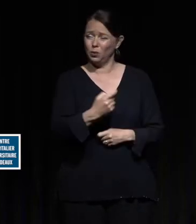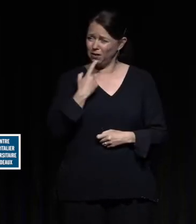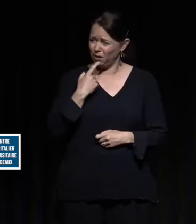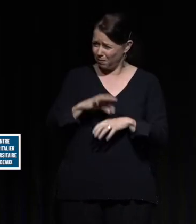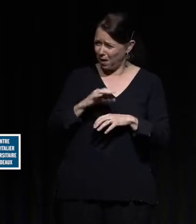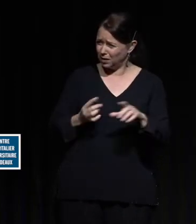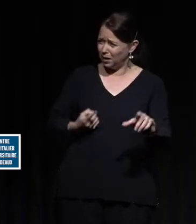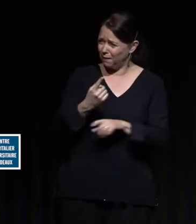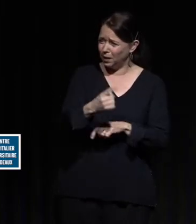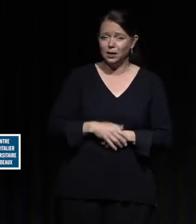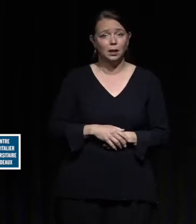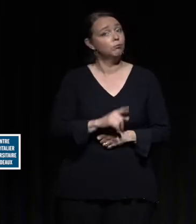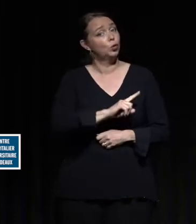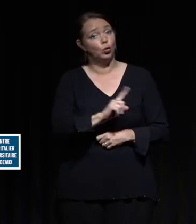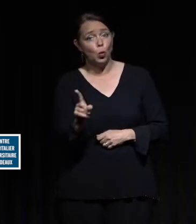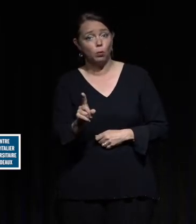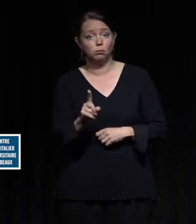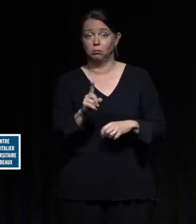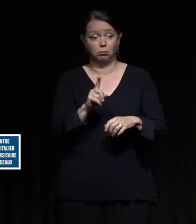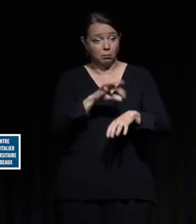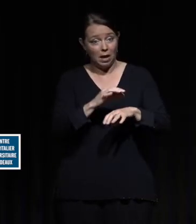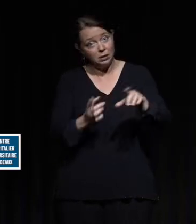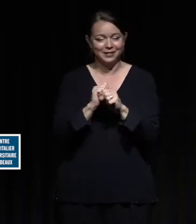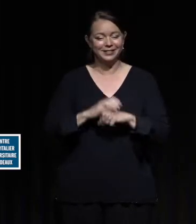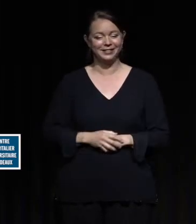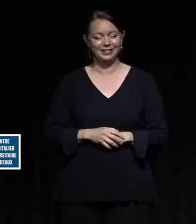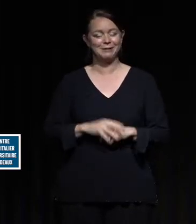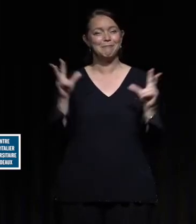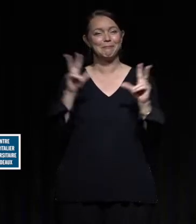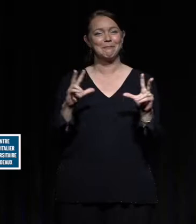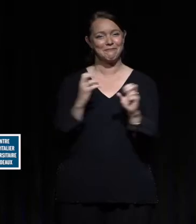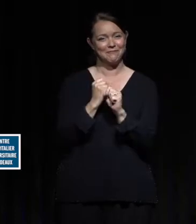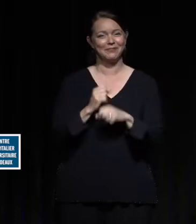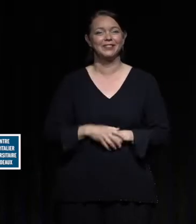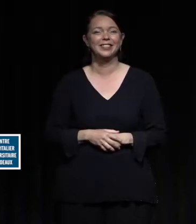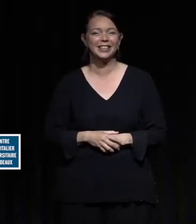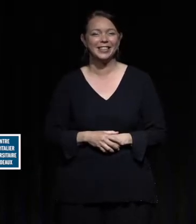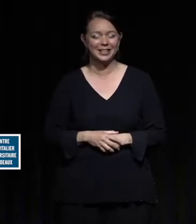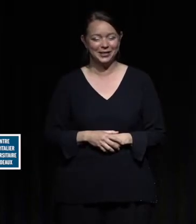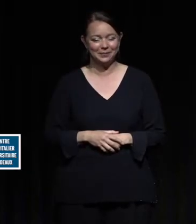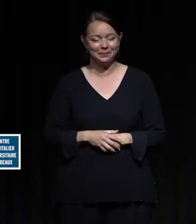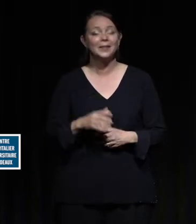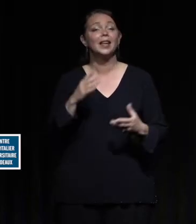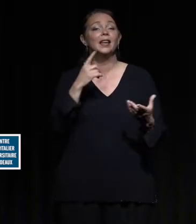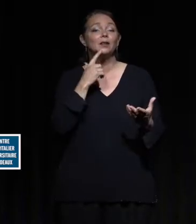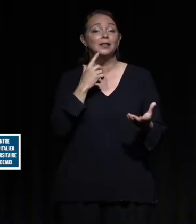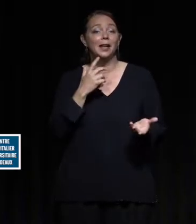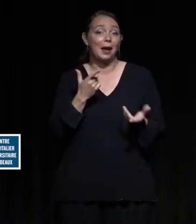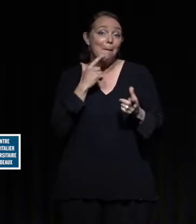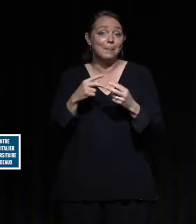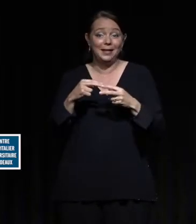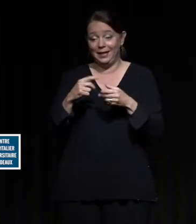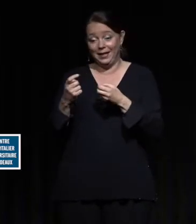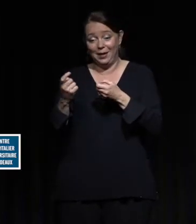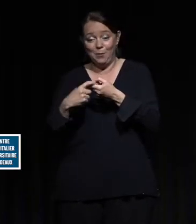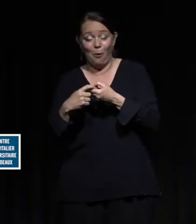vie? Non, vous n'aurez pas toute la vie la maladie, heureusement. Et ça finira par s'arrêter lorsque vous n'aurez plus de courant, comme moi aujourd'hui, ou